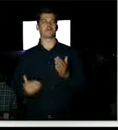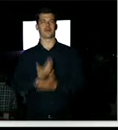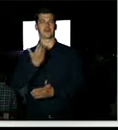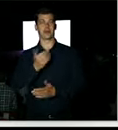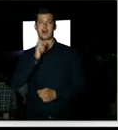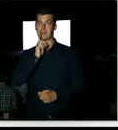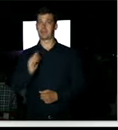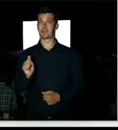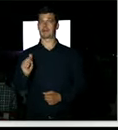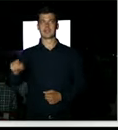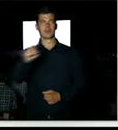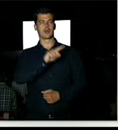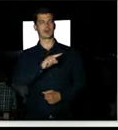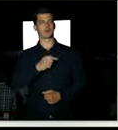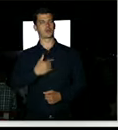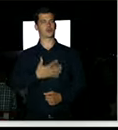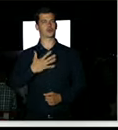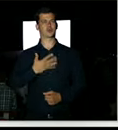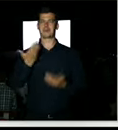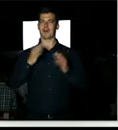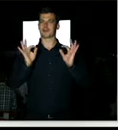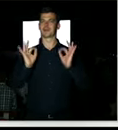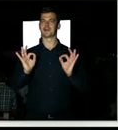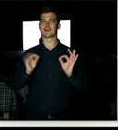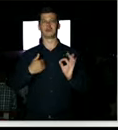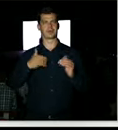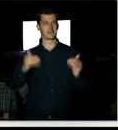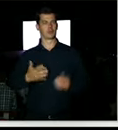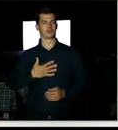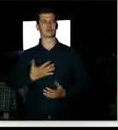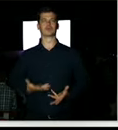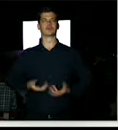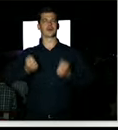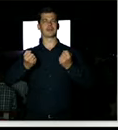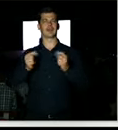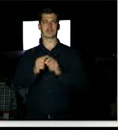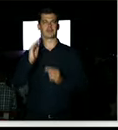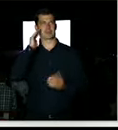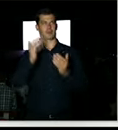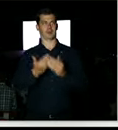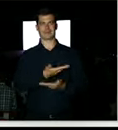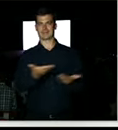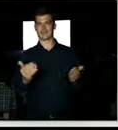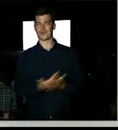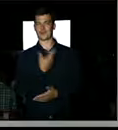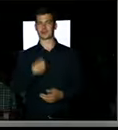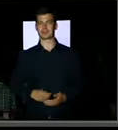są profesjonalne i czuję się z tym bardzo dobrze, bo mogę się dowartościować i poznać wielu nowych ludzi.